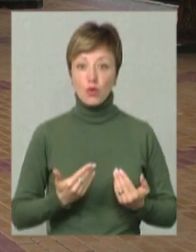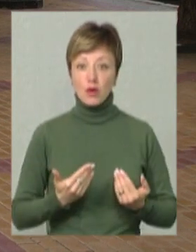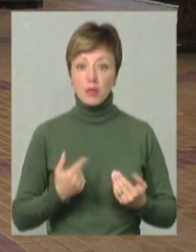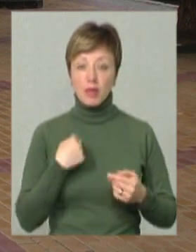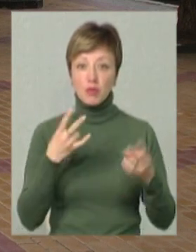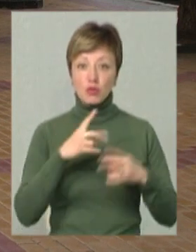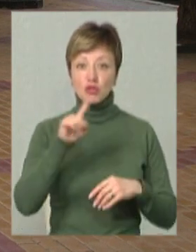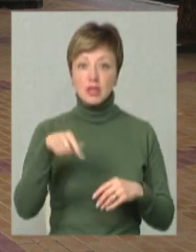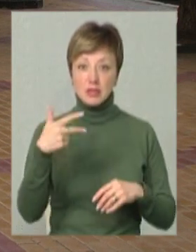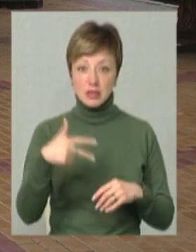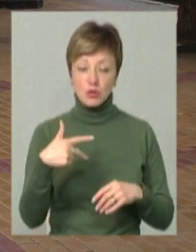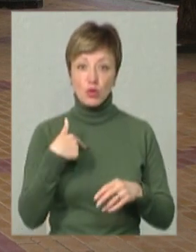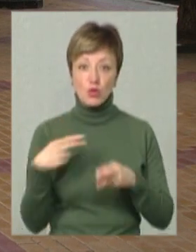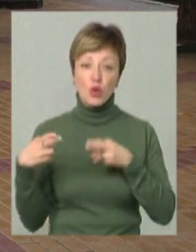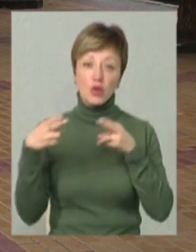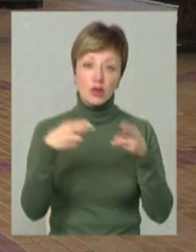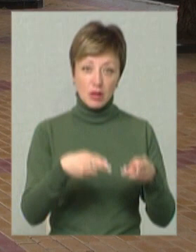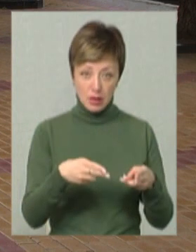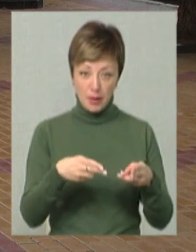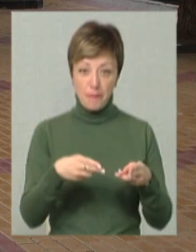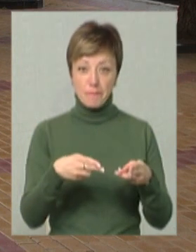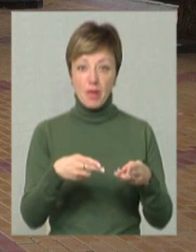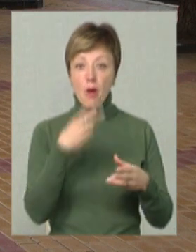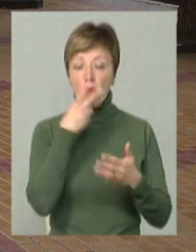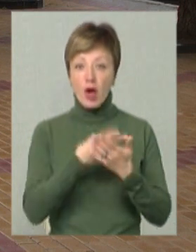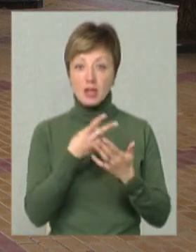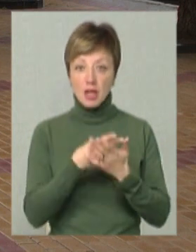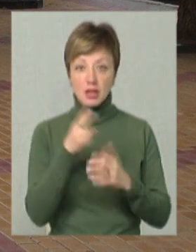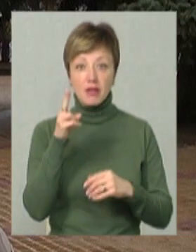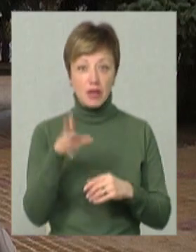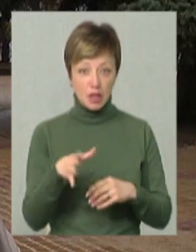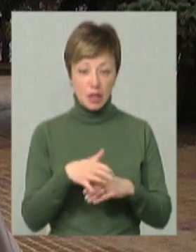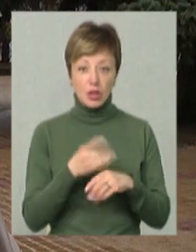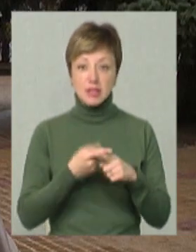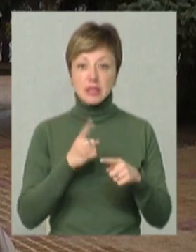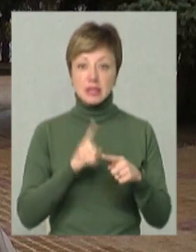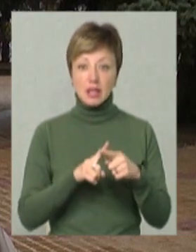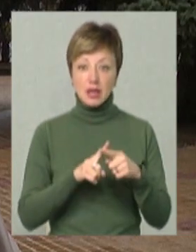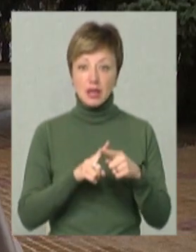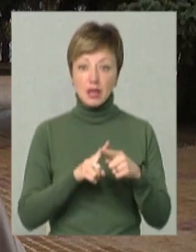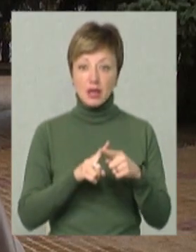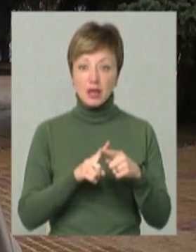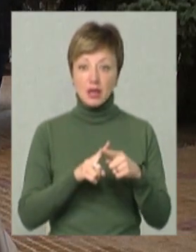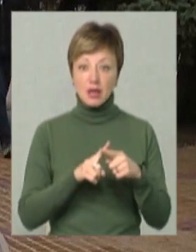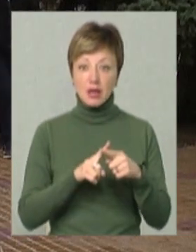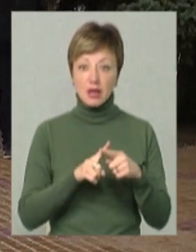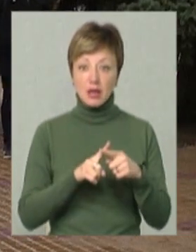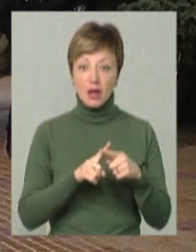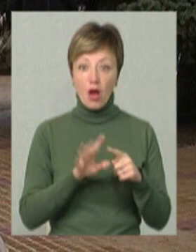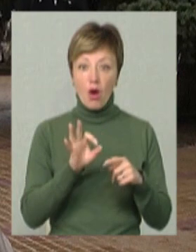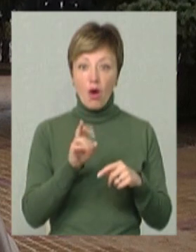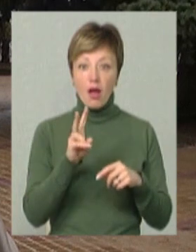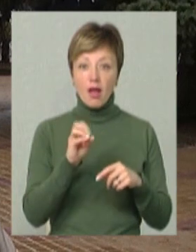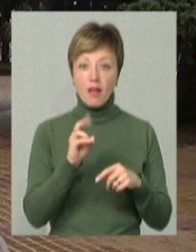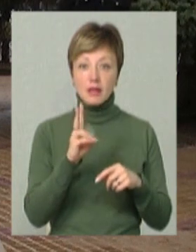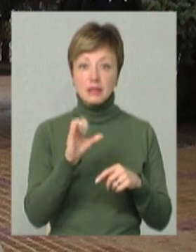мені потрібно для того, щоб до вас туди приїхати і показати вже квартиру. Це Олександрія перед Кропивницьким.